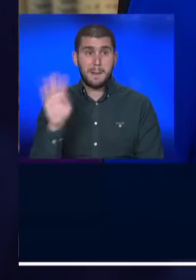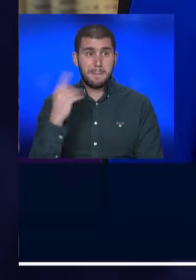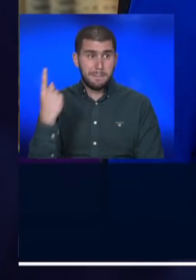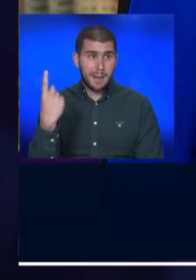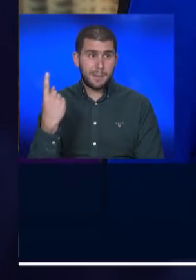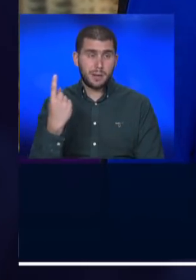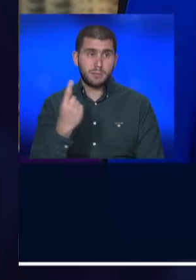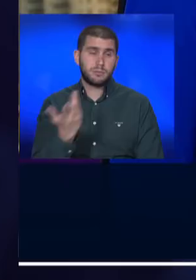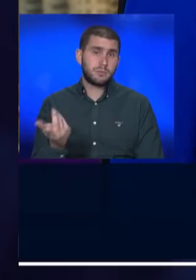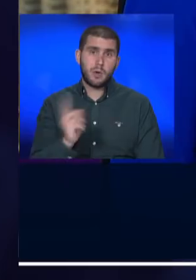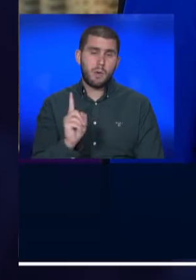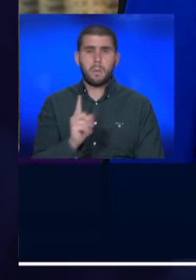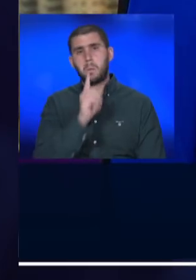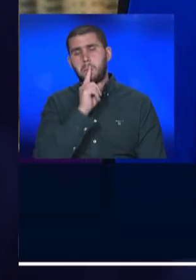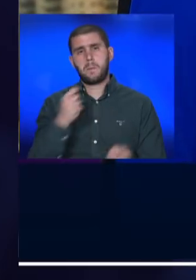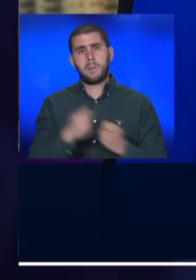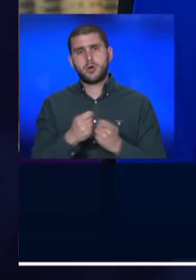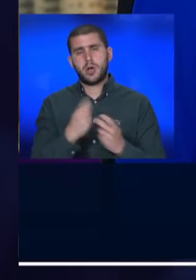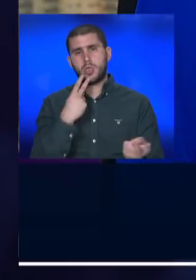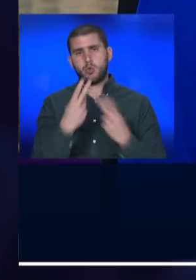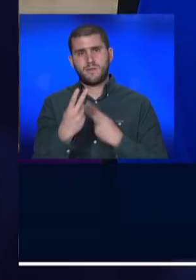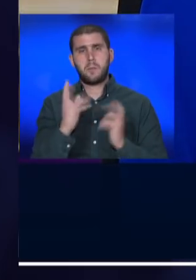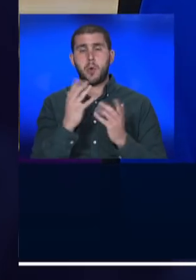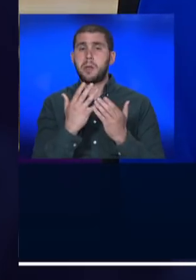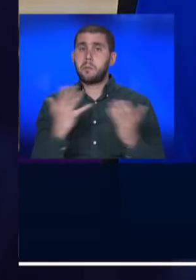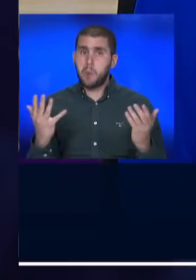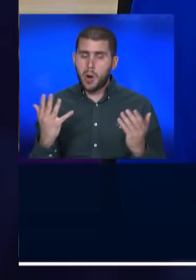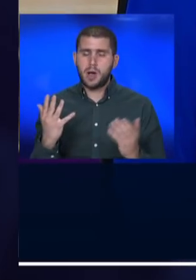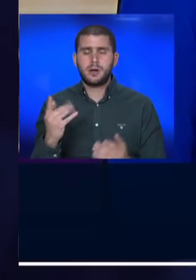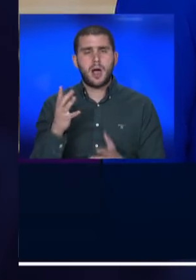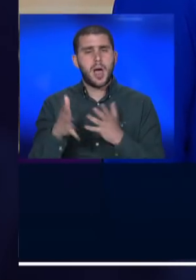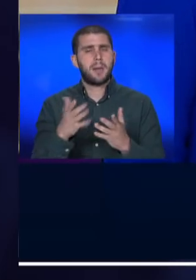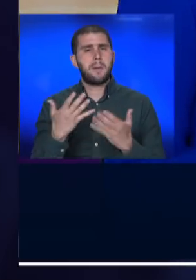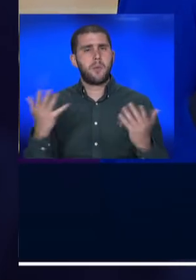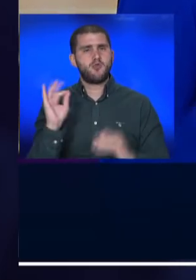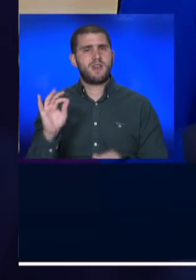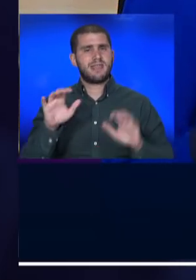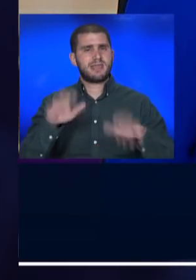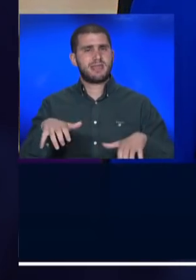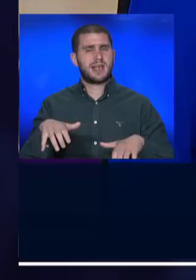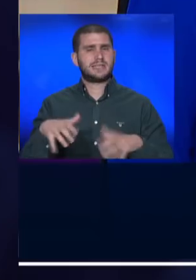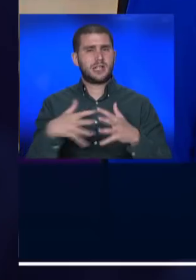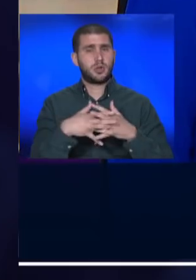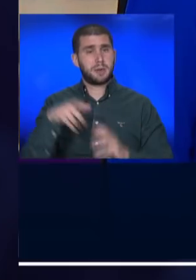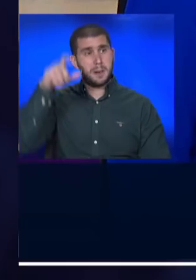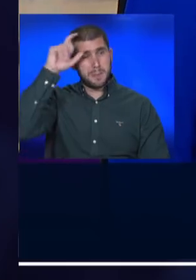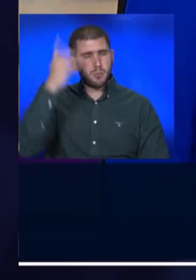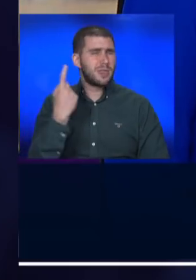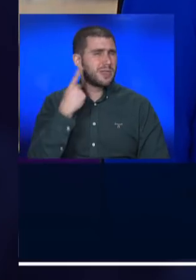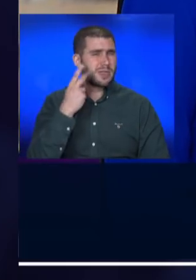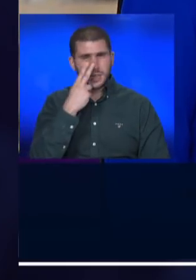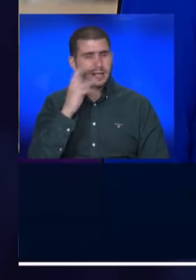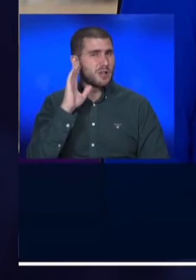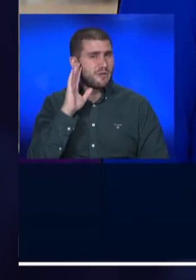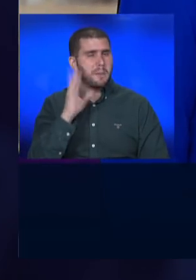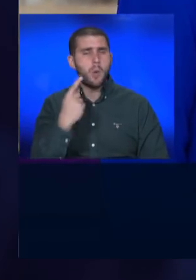דומם בנוגע לתשובתו המאוד ברורה, לאמירה המאוד ברורה של נשיא ארצות הברית ביידן. בוא נשמע ביחד מה הוא אמר בקריה